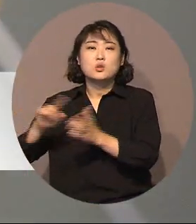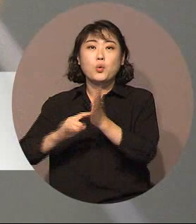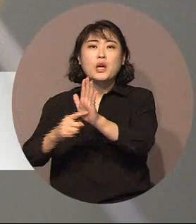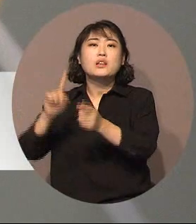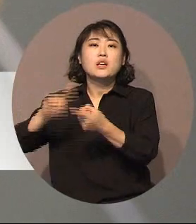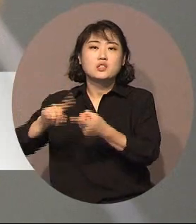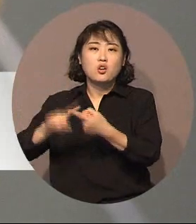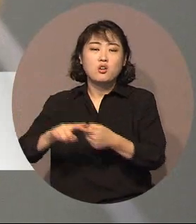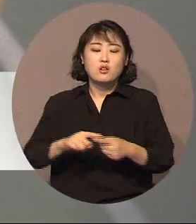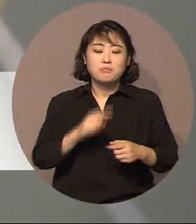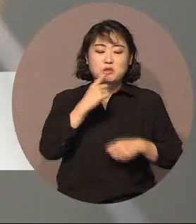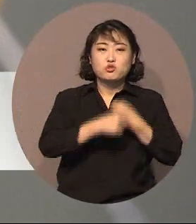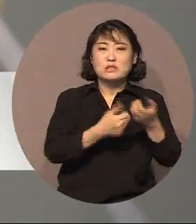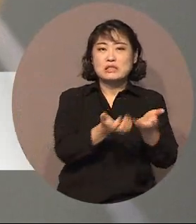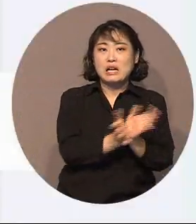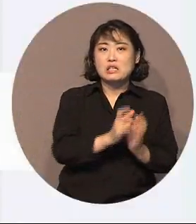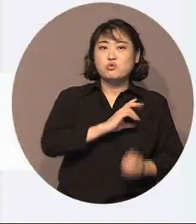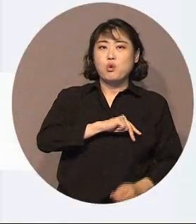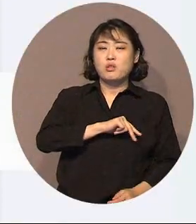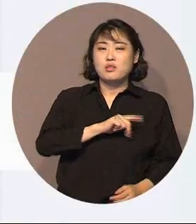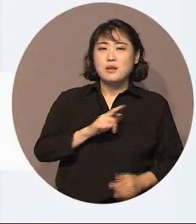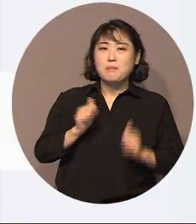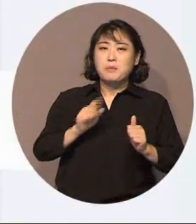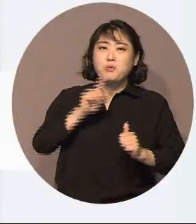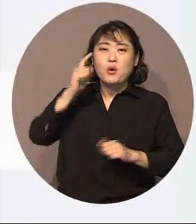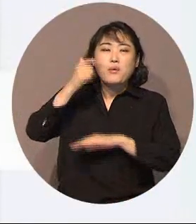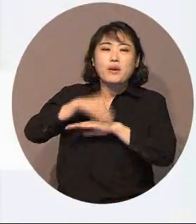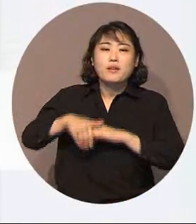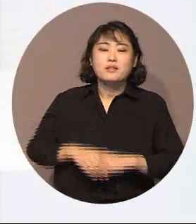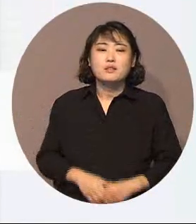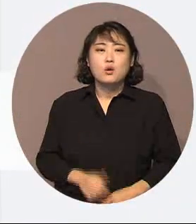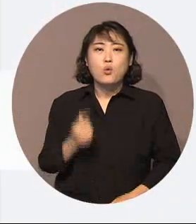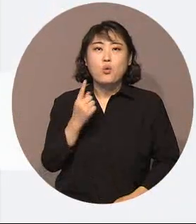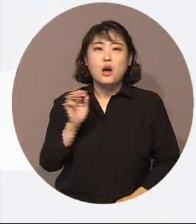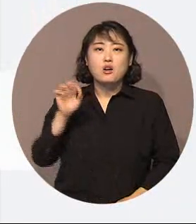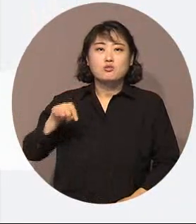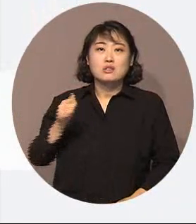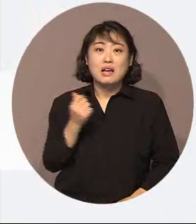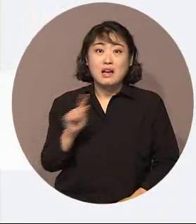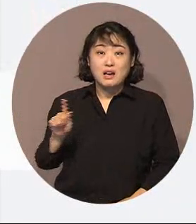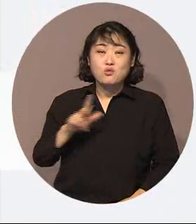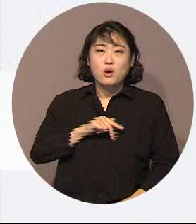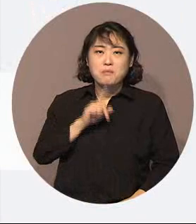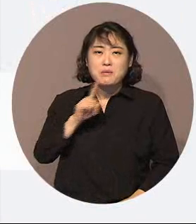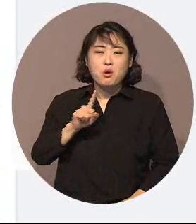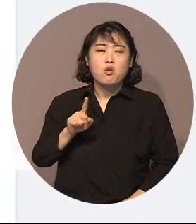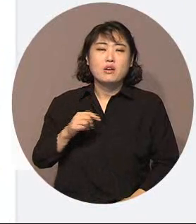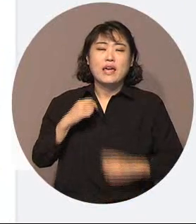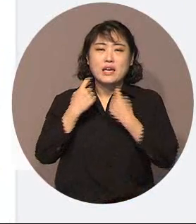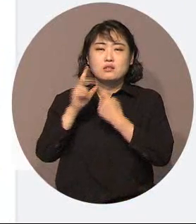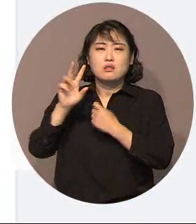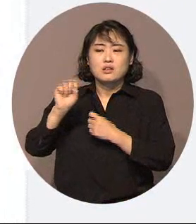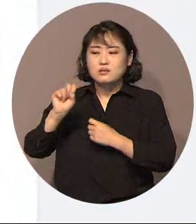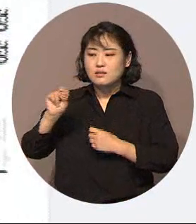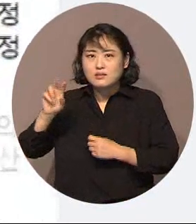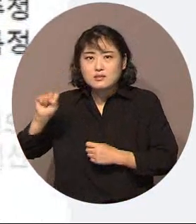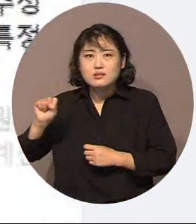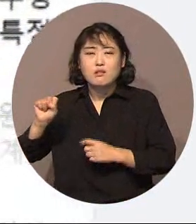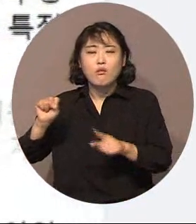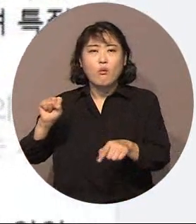나섰습니다 황후나 민주당 의원은 자신의 sns에 검찰은 회의 참석자로 추정되는